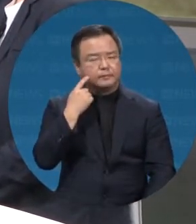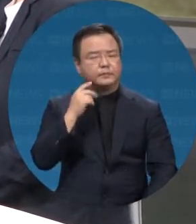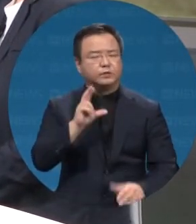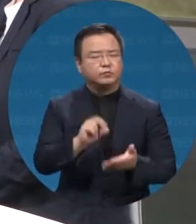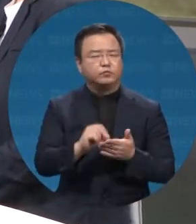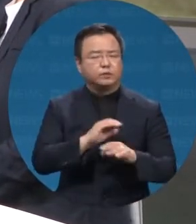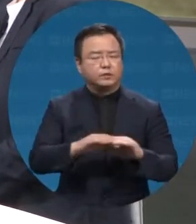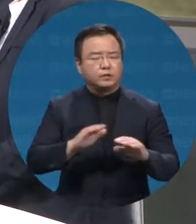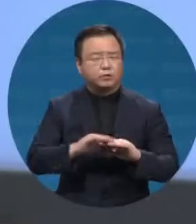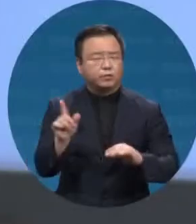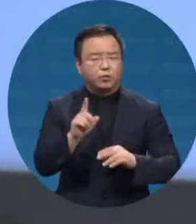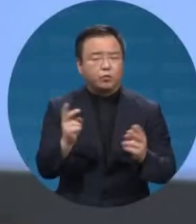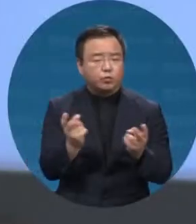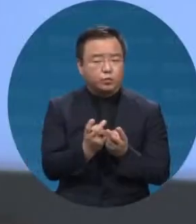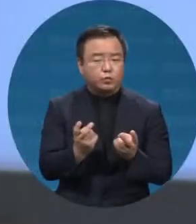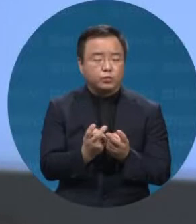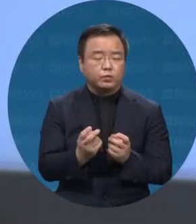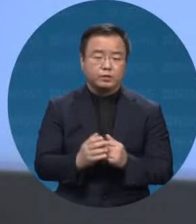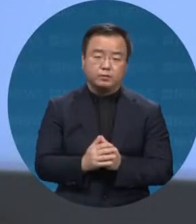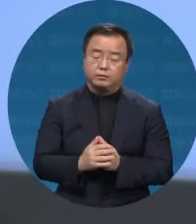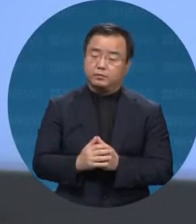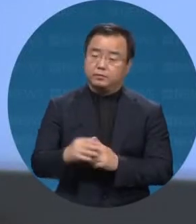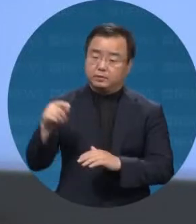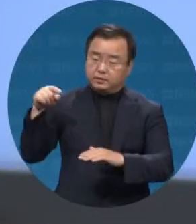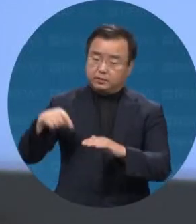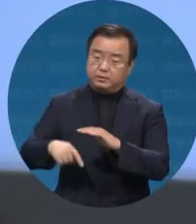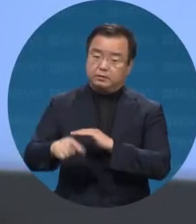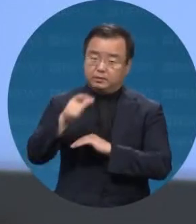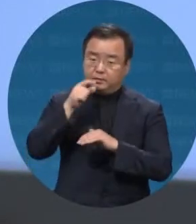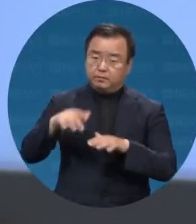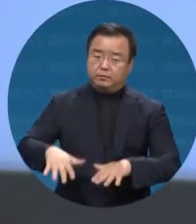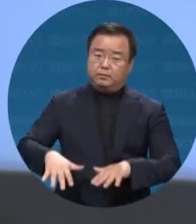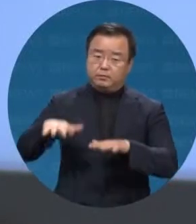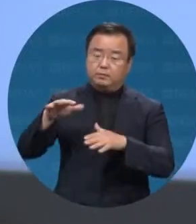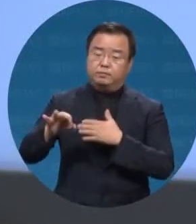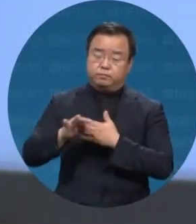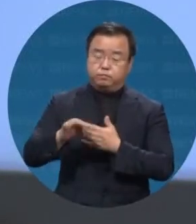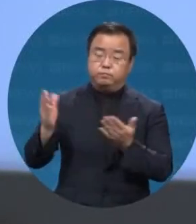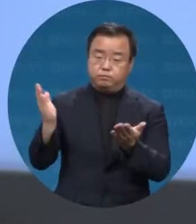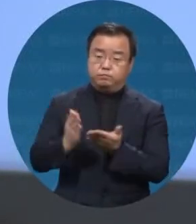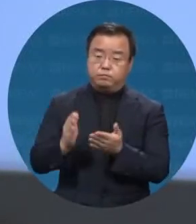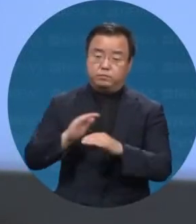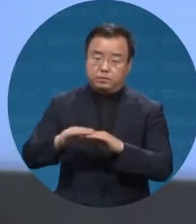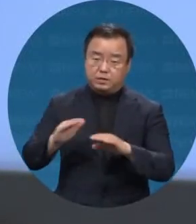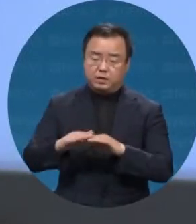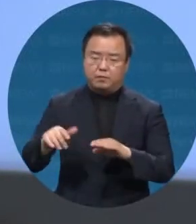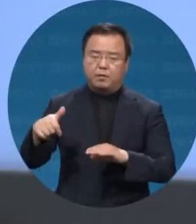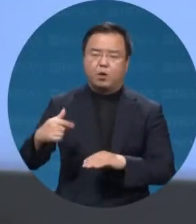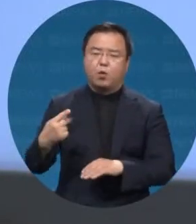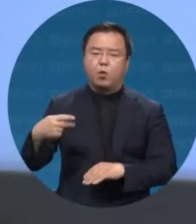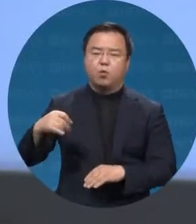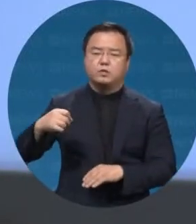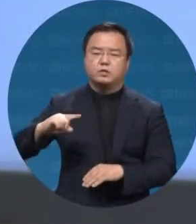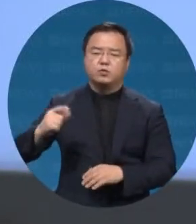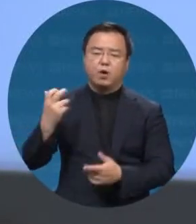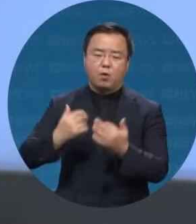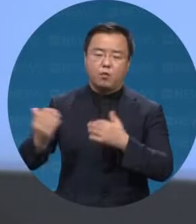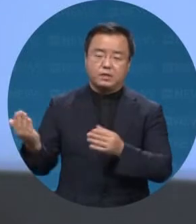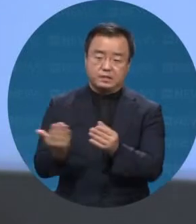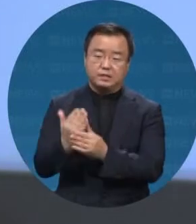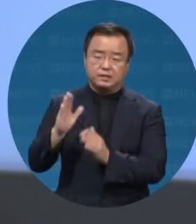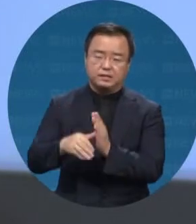해결할 수 있다고 보시나요네 지하에서 수혜가 나면 지하 대책을 만들고 고시원해서 화재가 나면 고시원 대책을 만들고